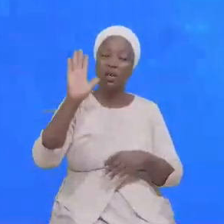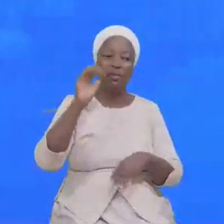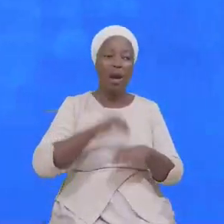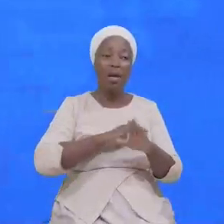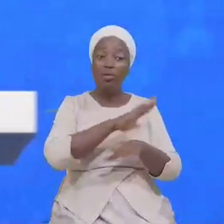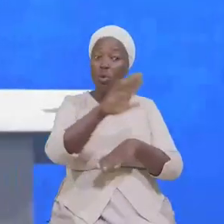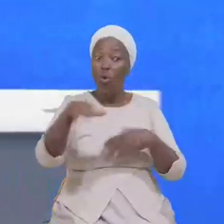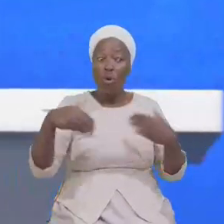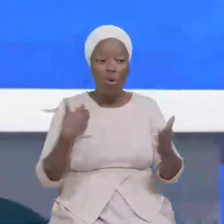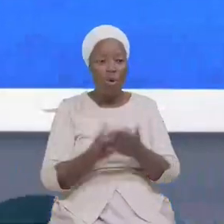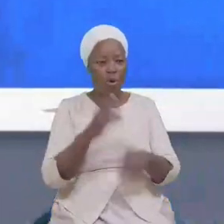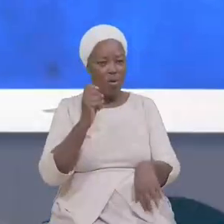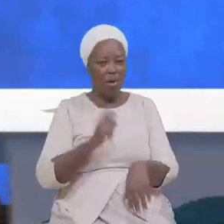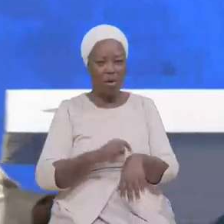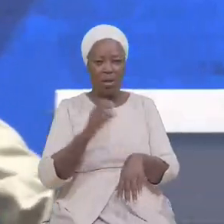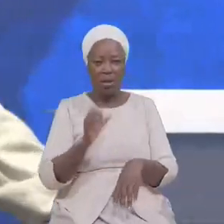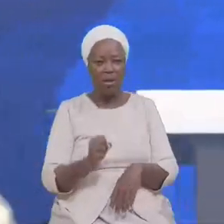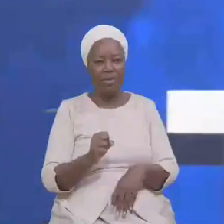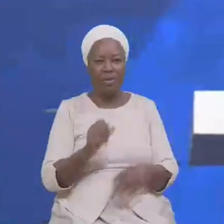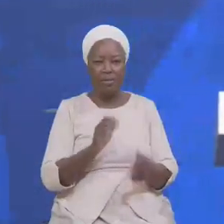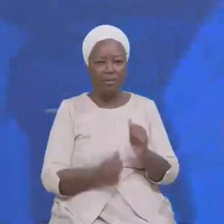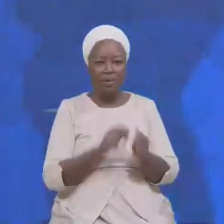En tout temps, peuple, confiez-vous en lui.